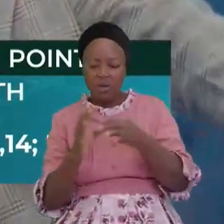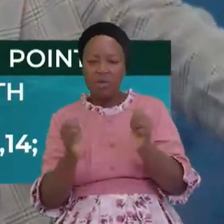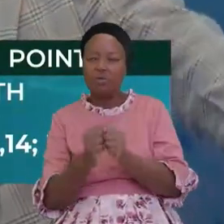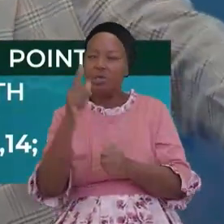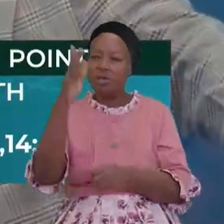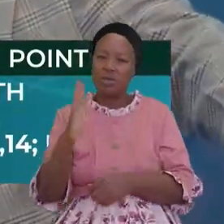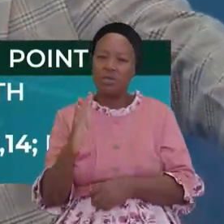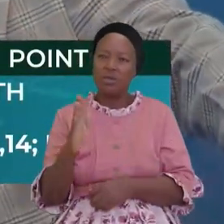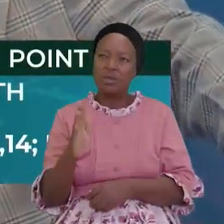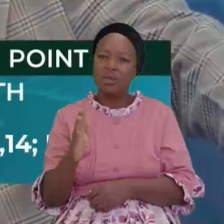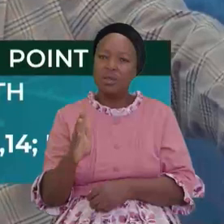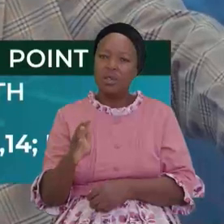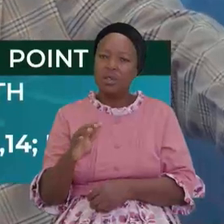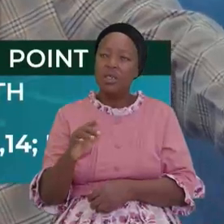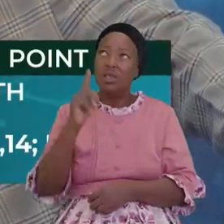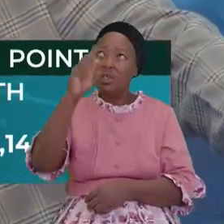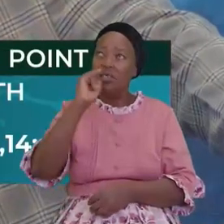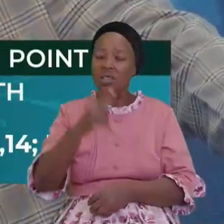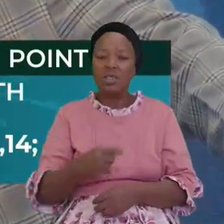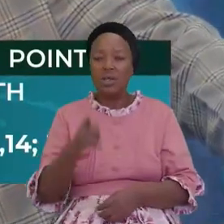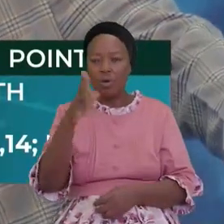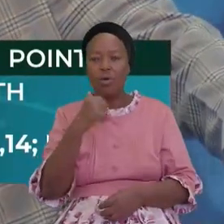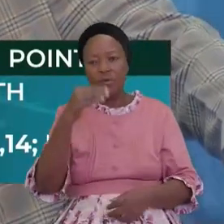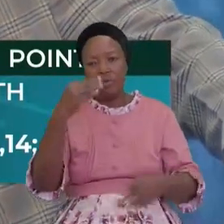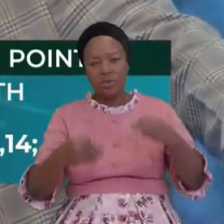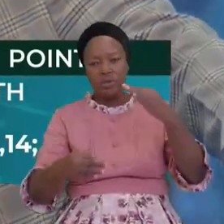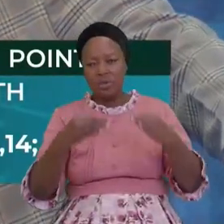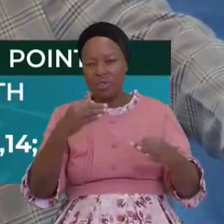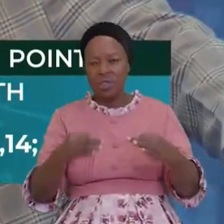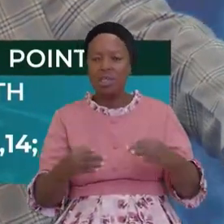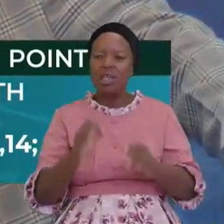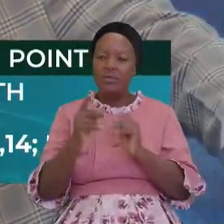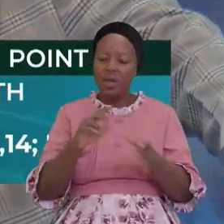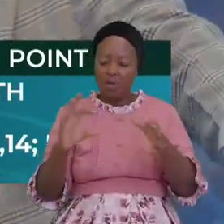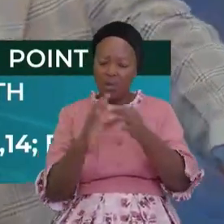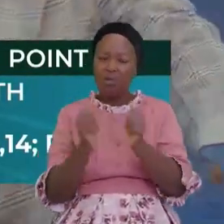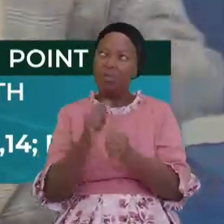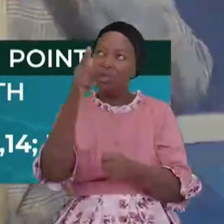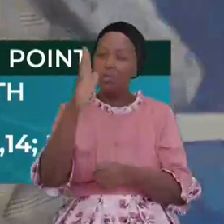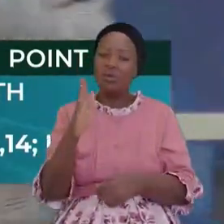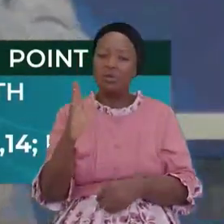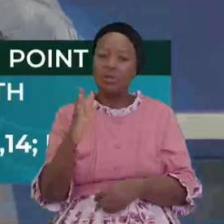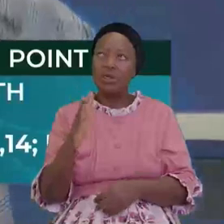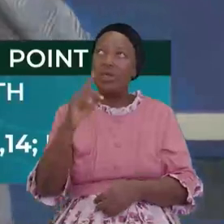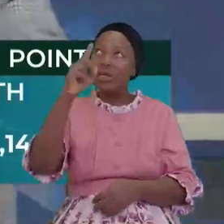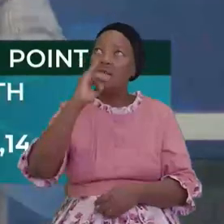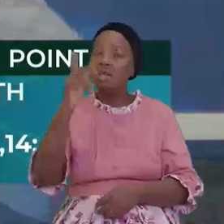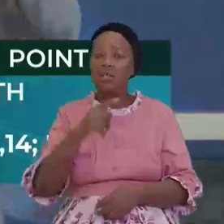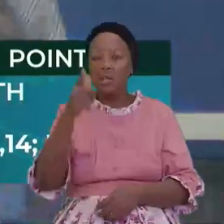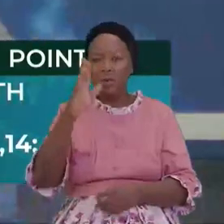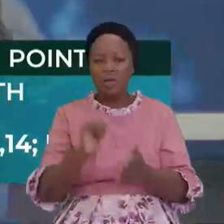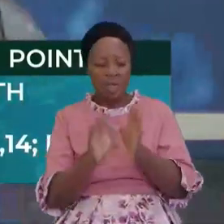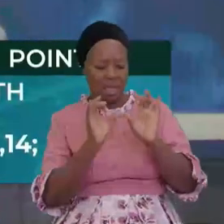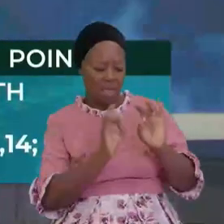saint. Si tu es attaché à Dieu, il est un Dieu de justice. Si tu